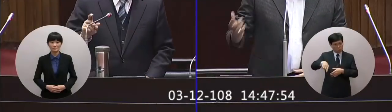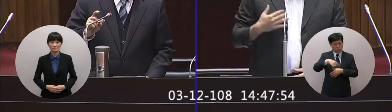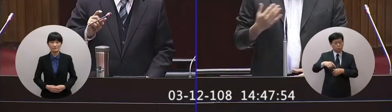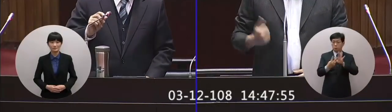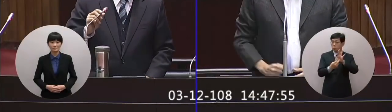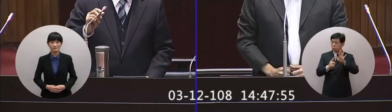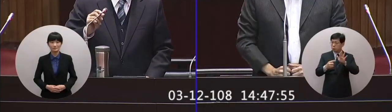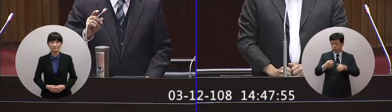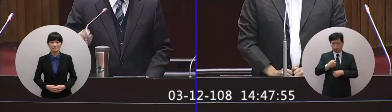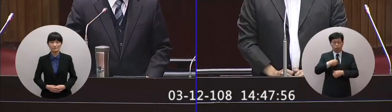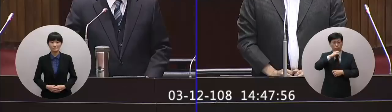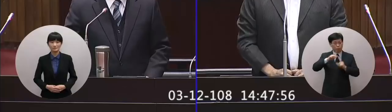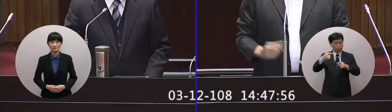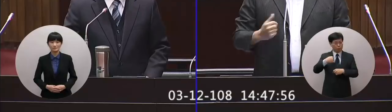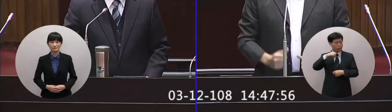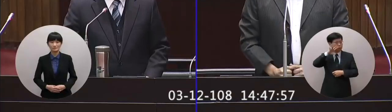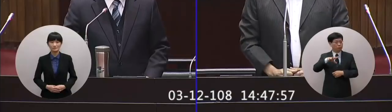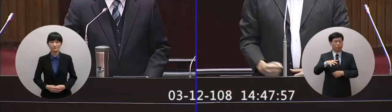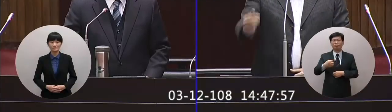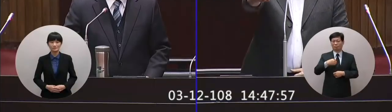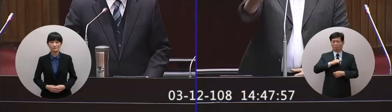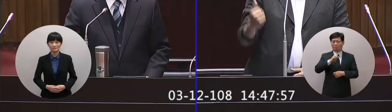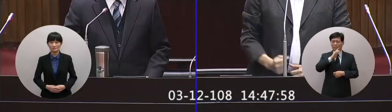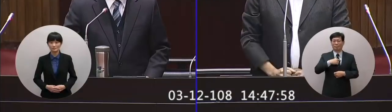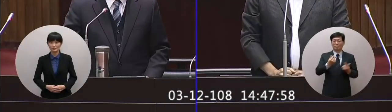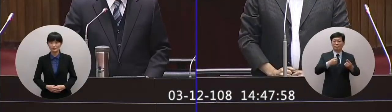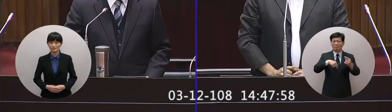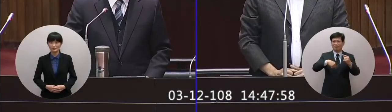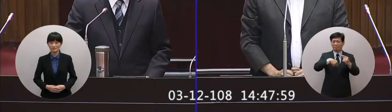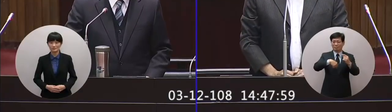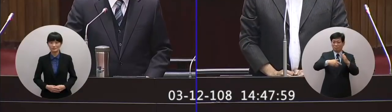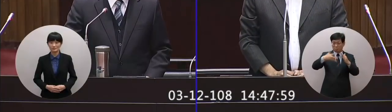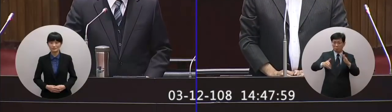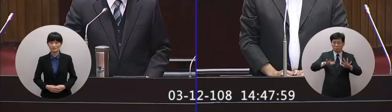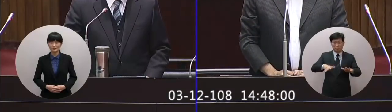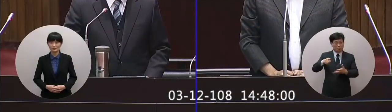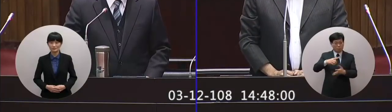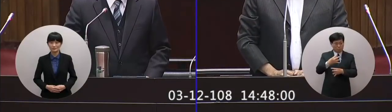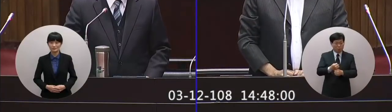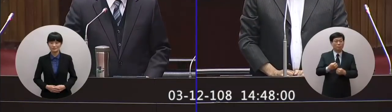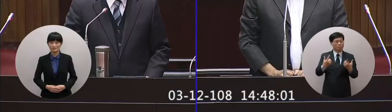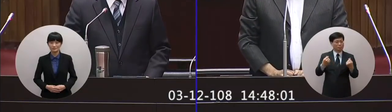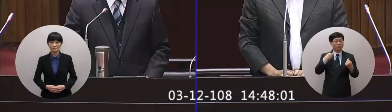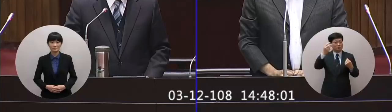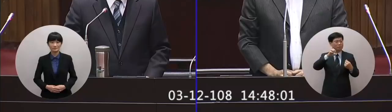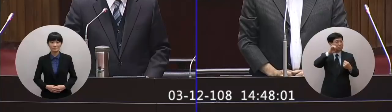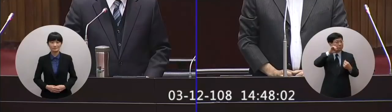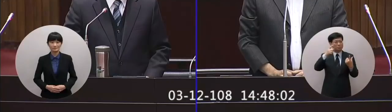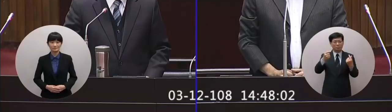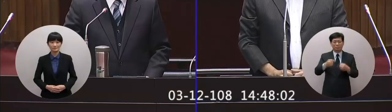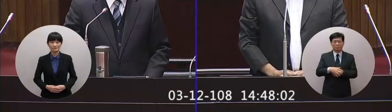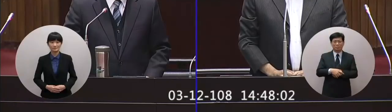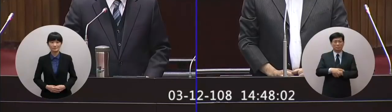讲吼，我屏东，我骄傲，这几个屏东人，包含议长，对这道的灯会，我们都是觉得与有荣焉